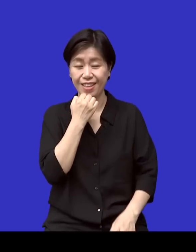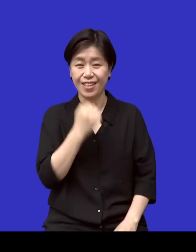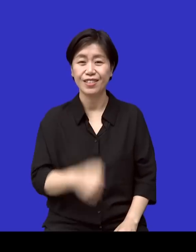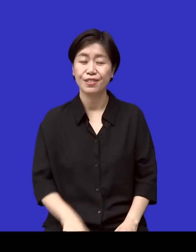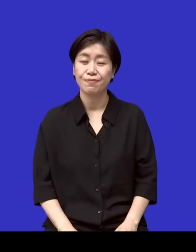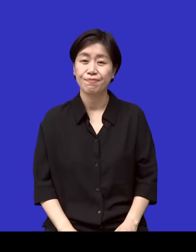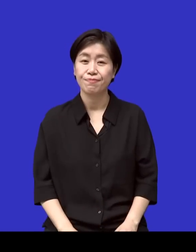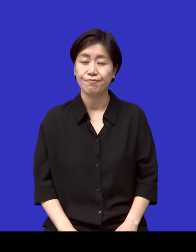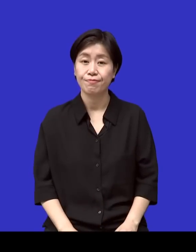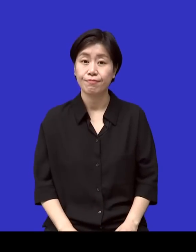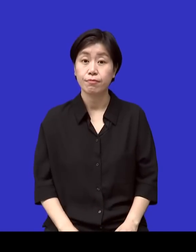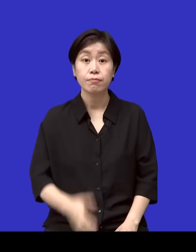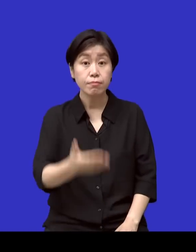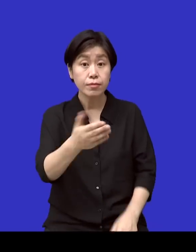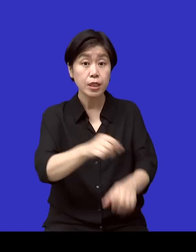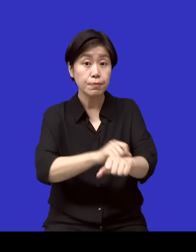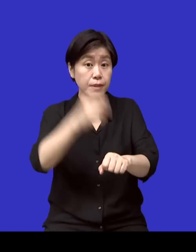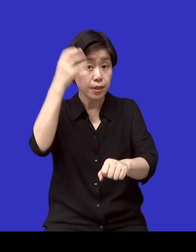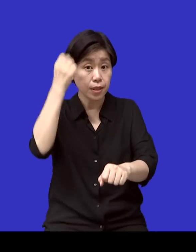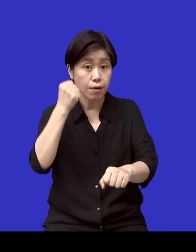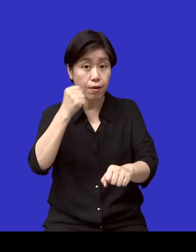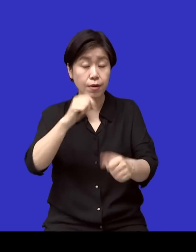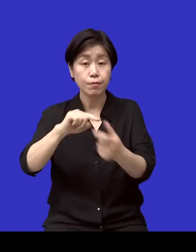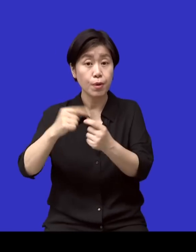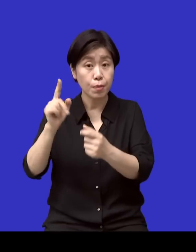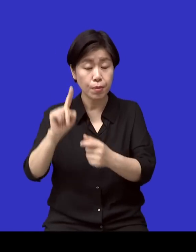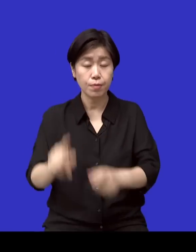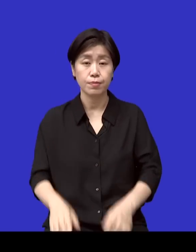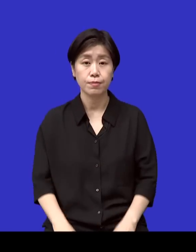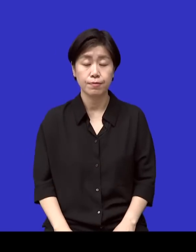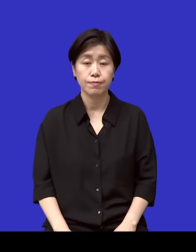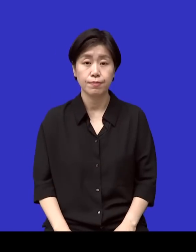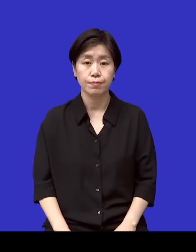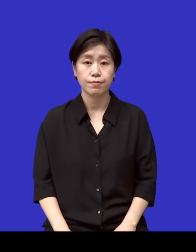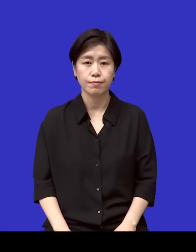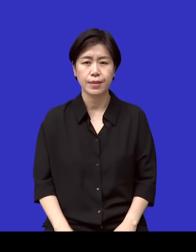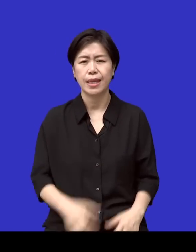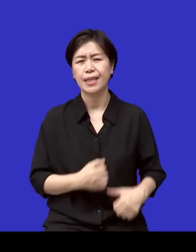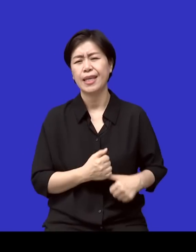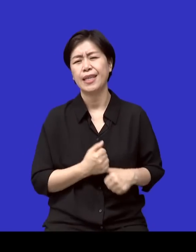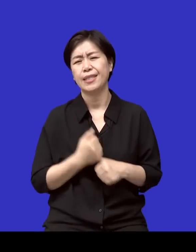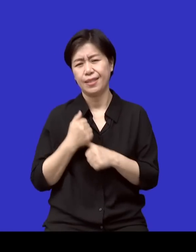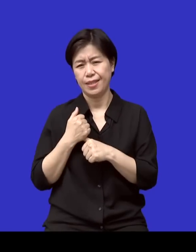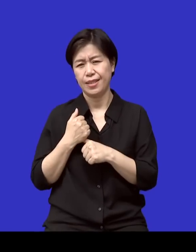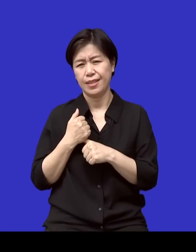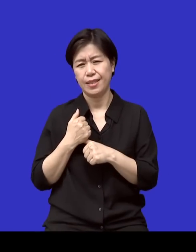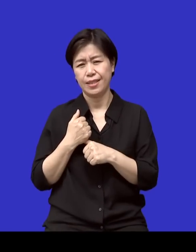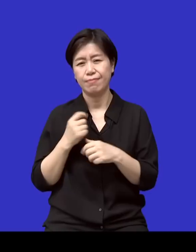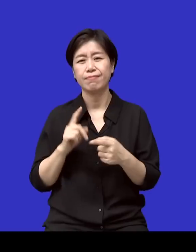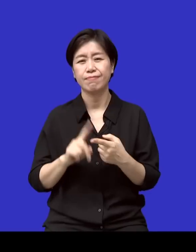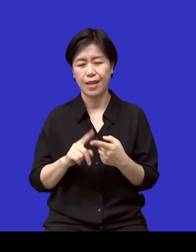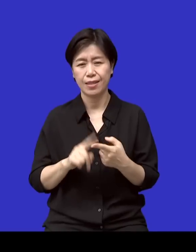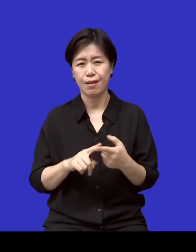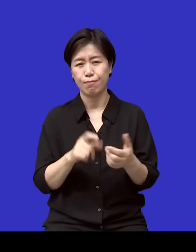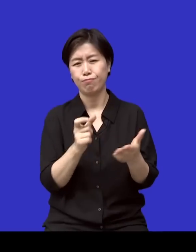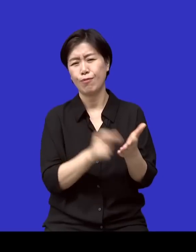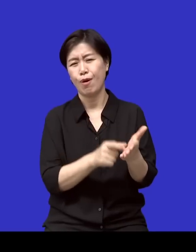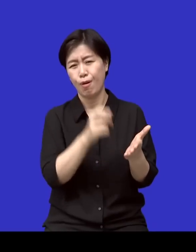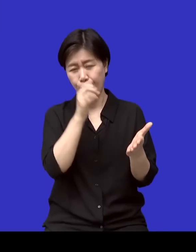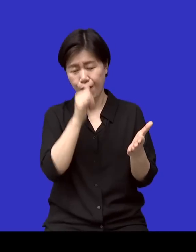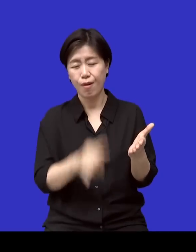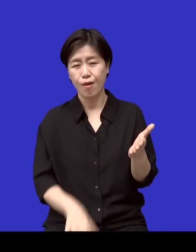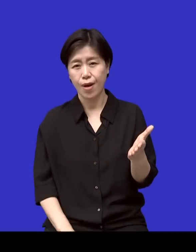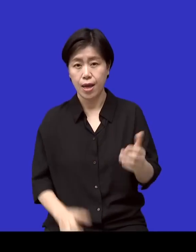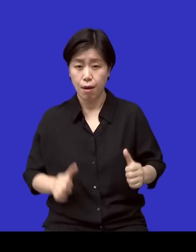제가 아무래도 운동선수다 보니까 네. 사실 운동선수에게 가장 적은 게으름이라고 생각을 해요. 맞아요, 저는 맞아요. 성실함이